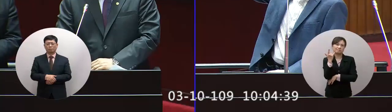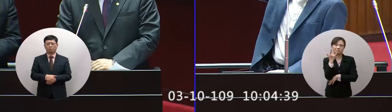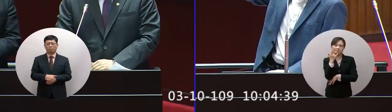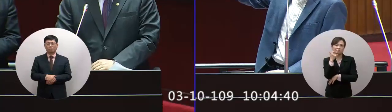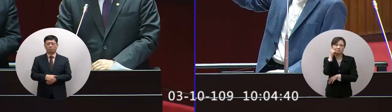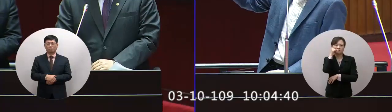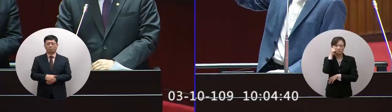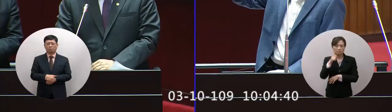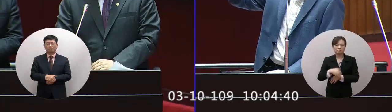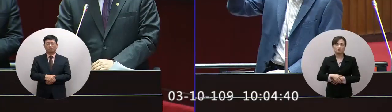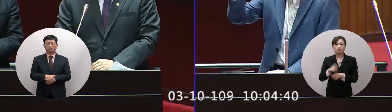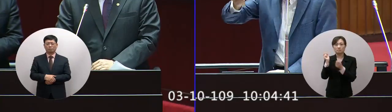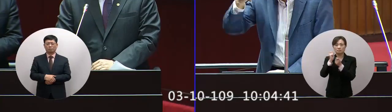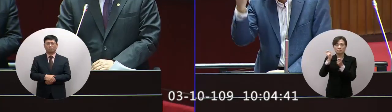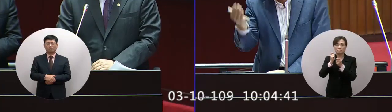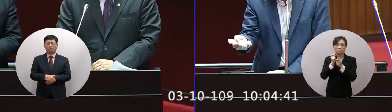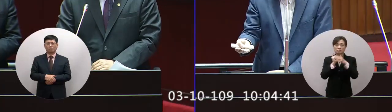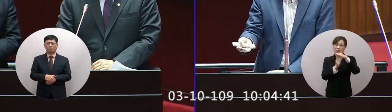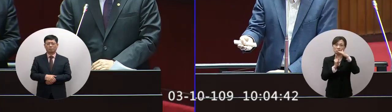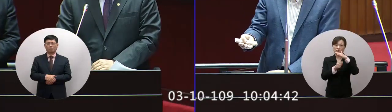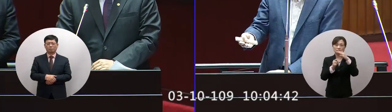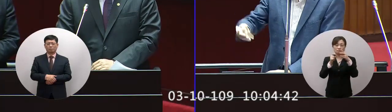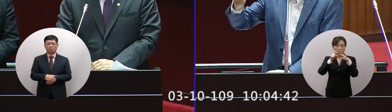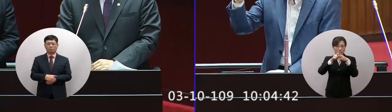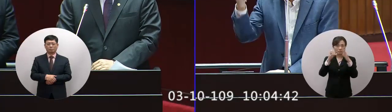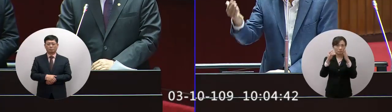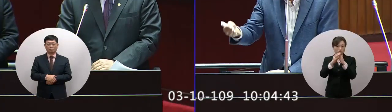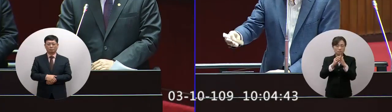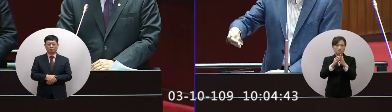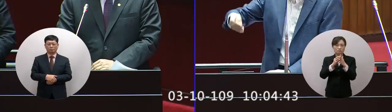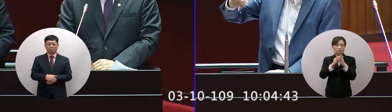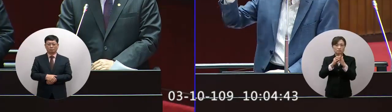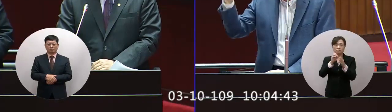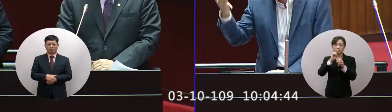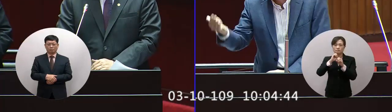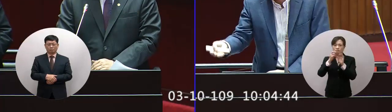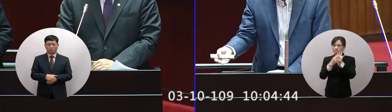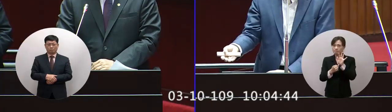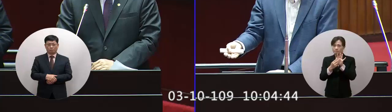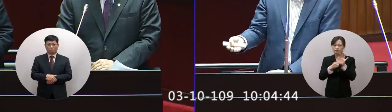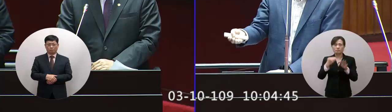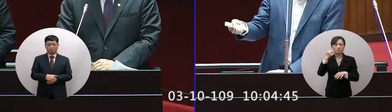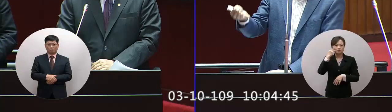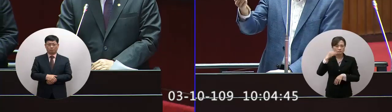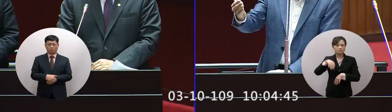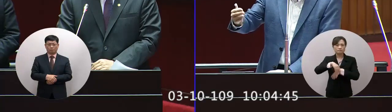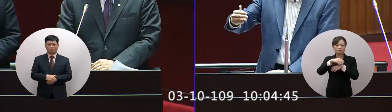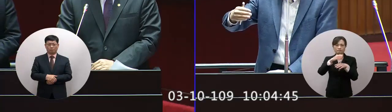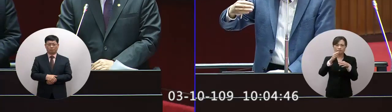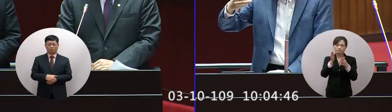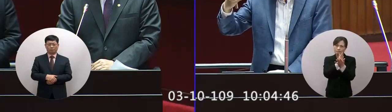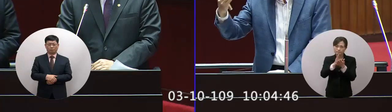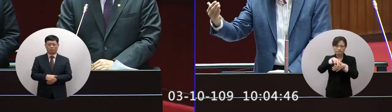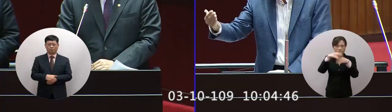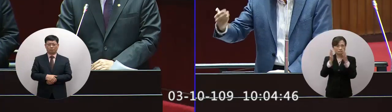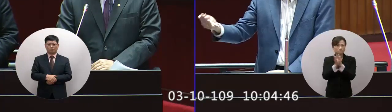最近问高工局说，如果顺利，如果环评顺利，如果一切顺利，刚刚讲说延伸南移